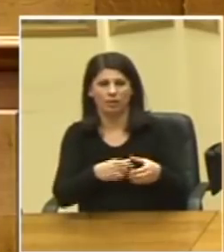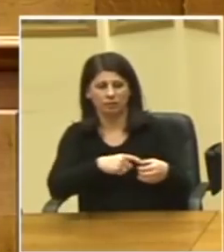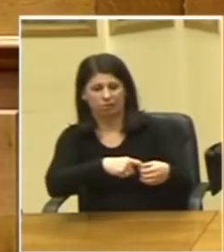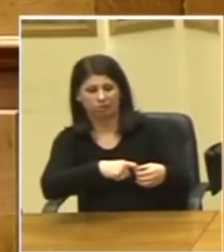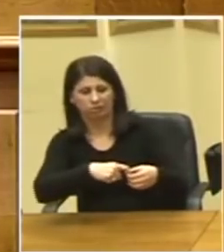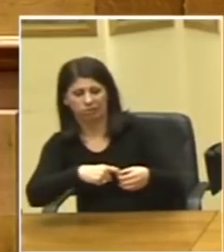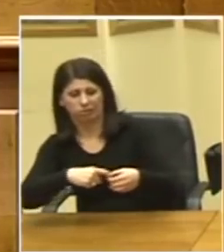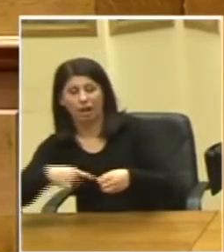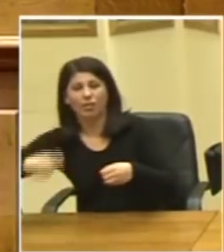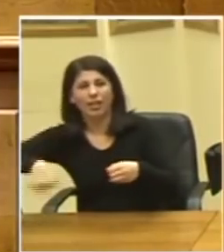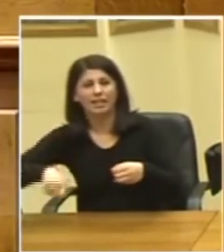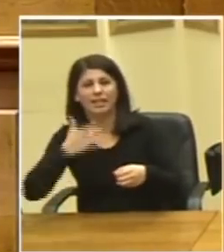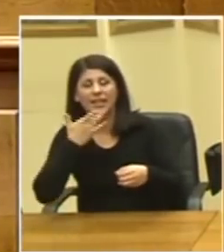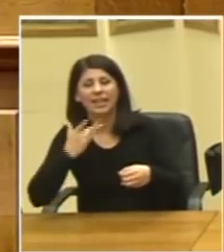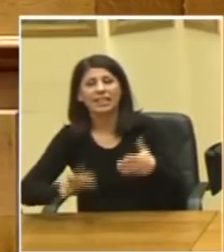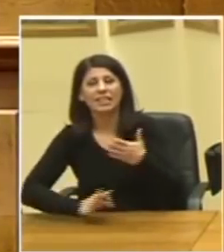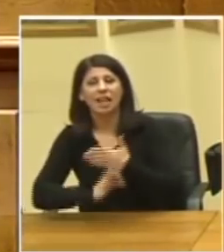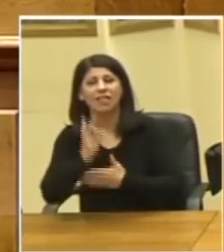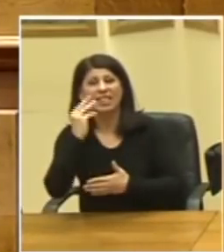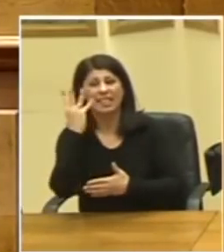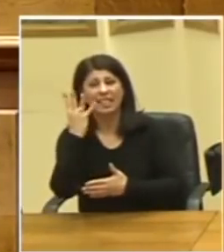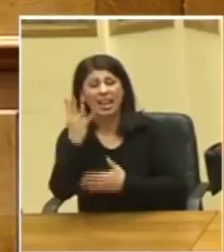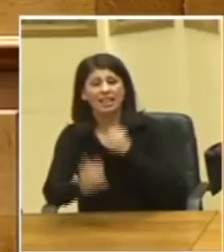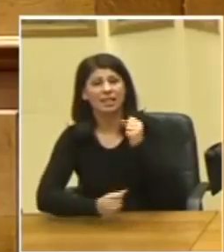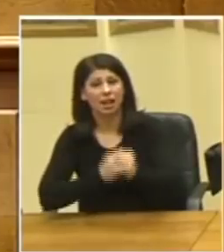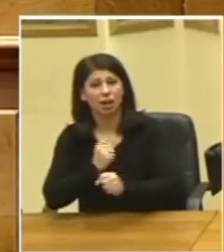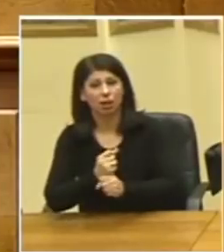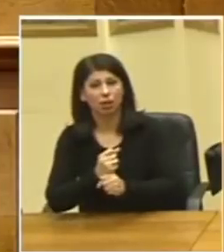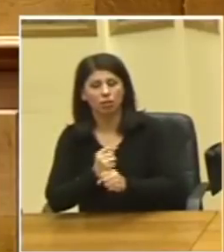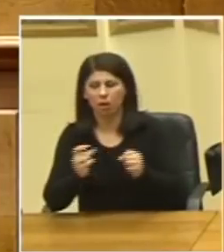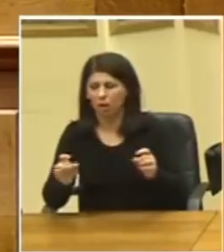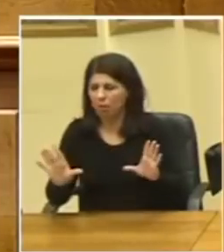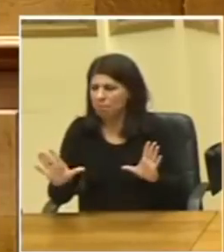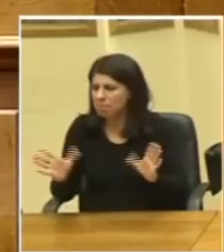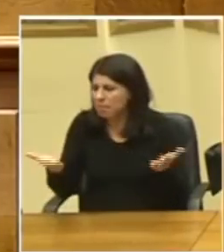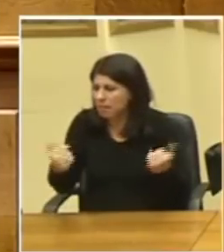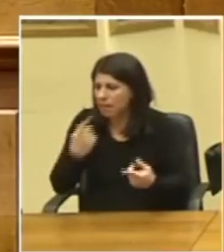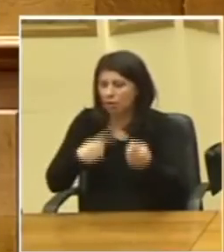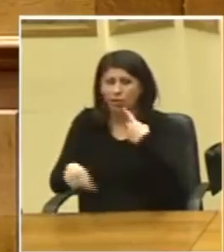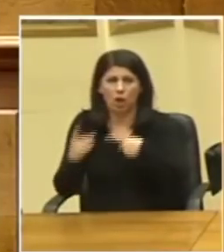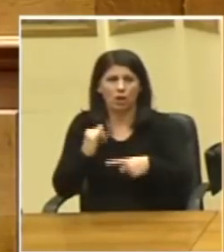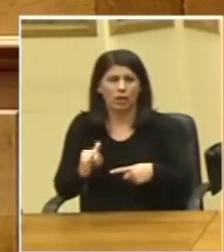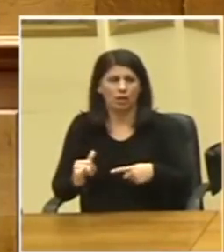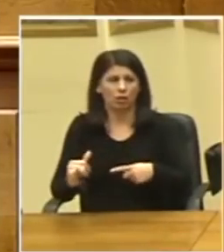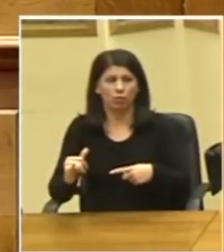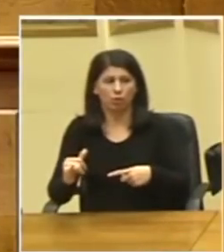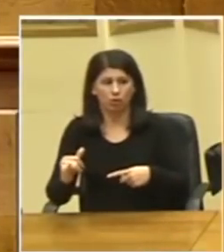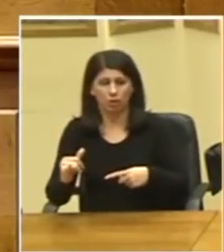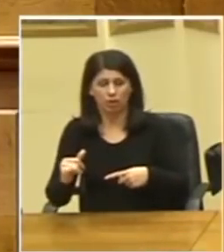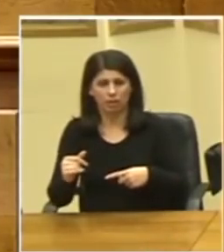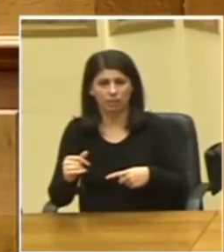Χρυσής Αυγής επί 4 χρόνια με αδικαιολόγητες καθυστερήσεις.